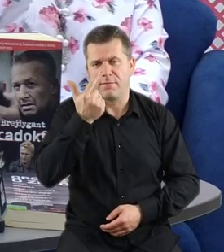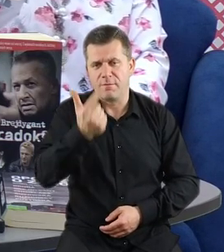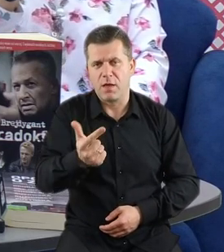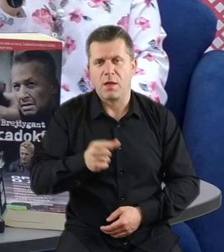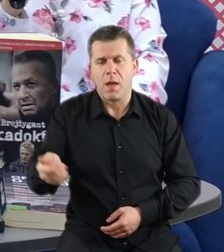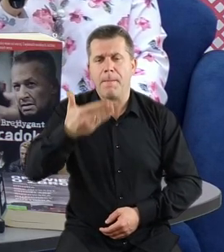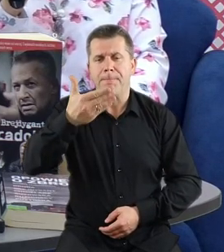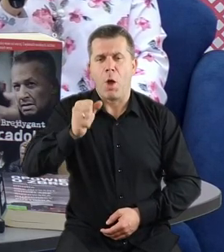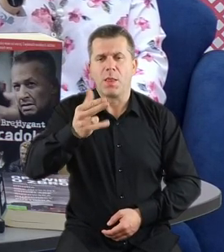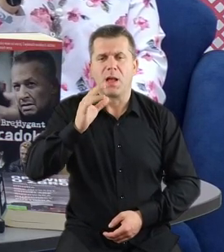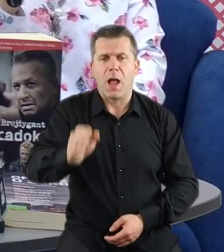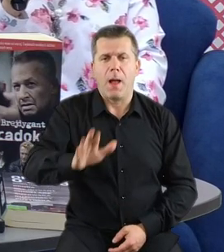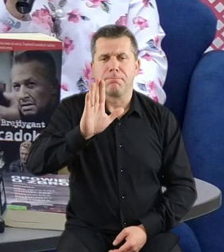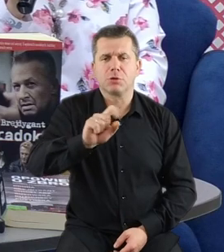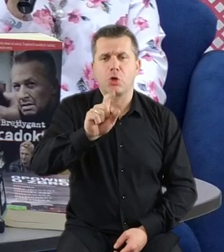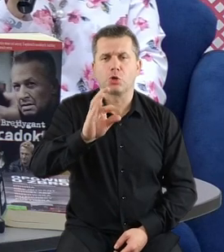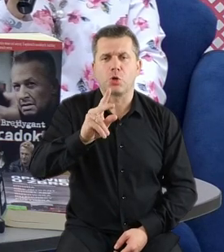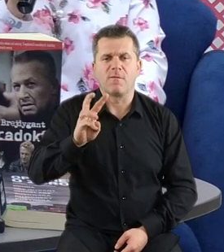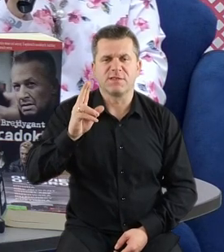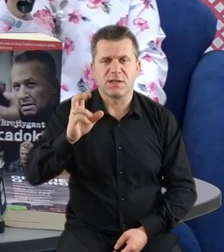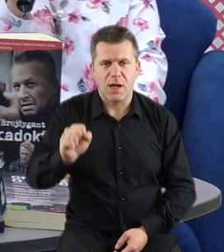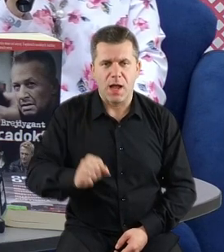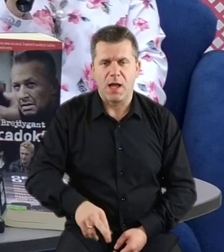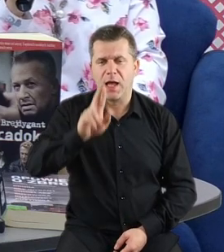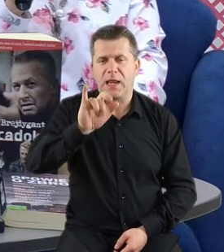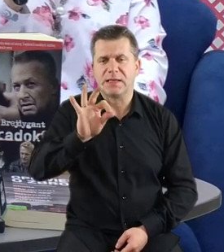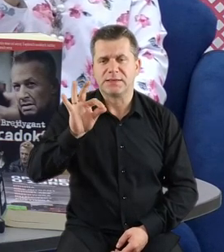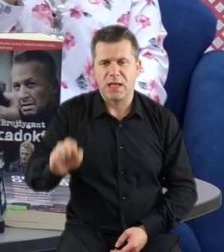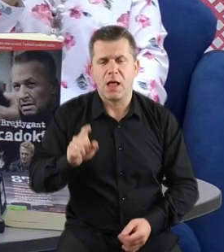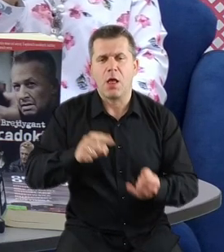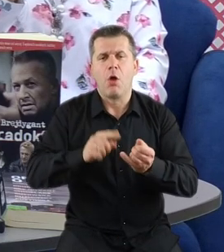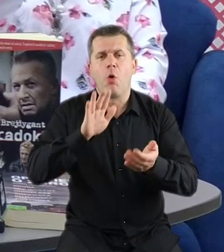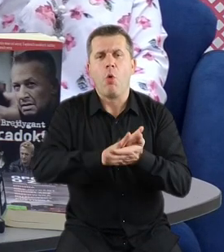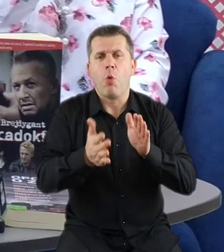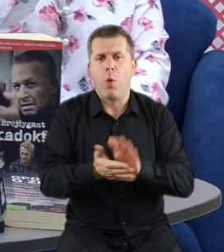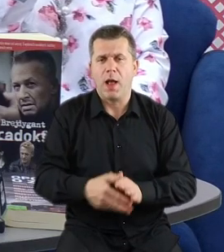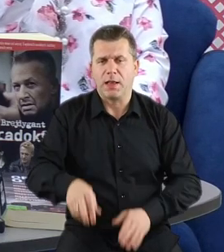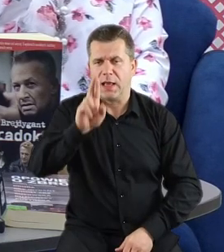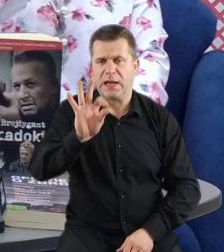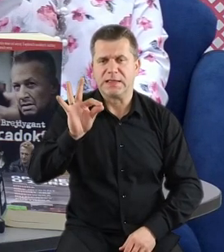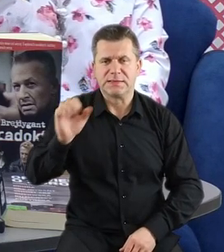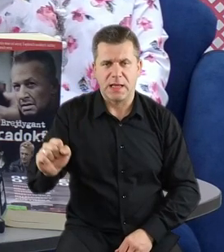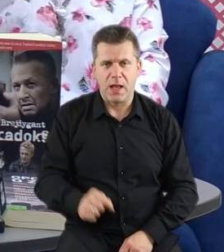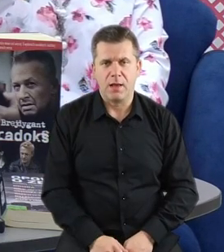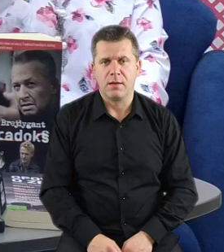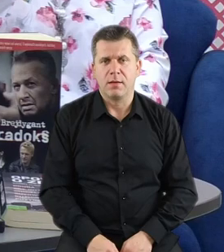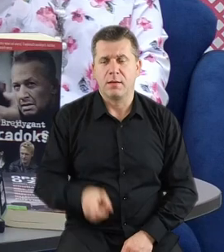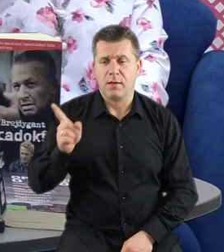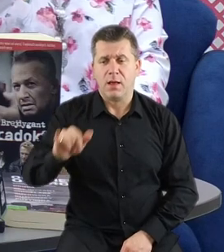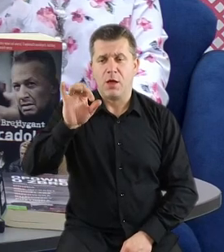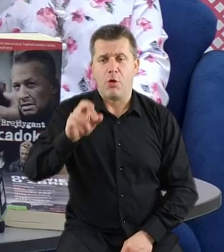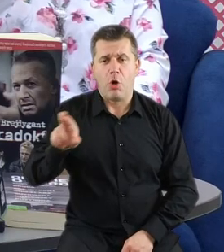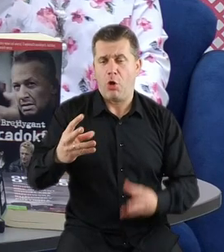Monice Brzozowskiej, czyli Rysę i Układ. Za Rysę pan Igor